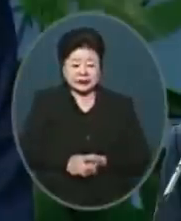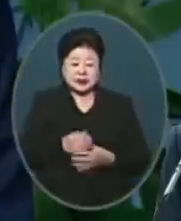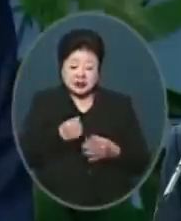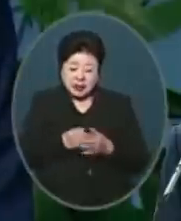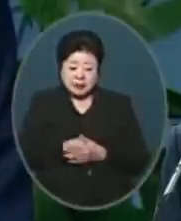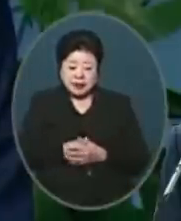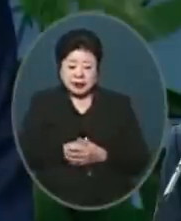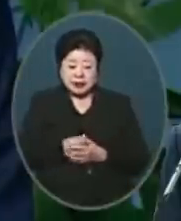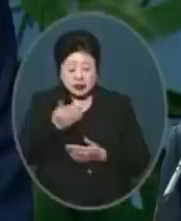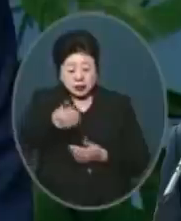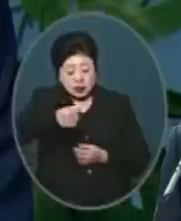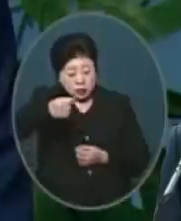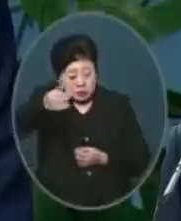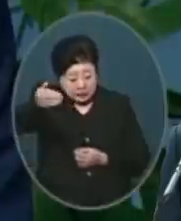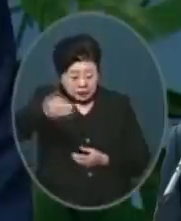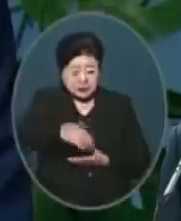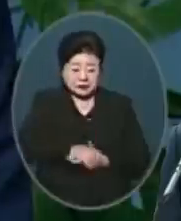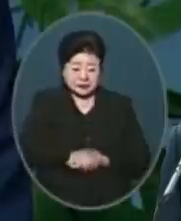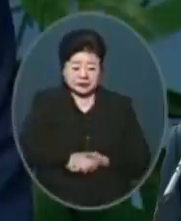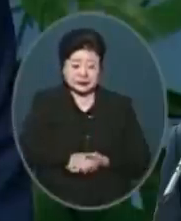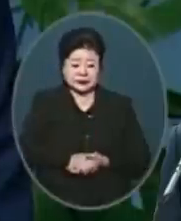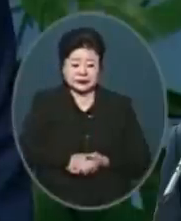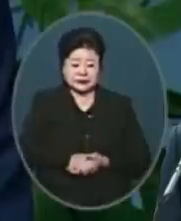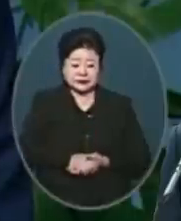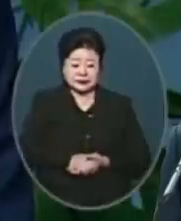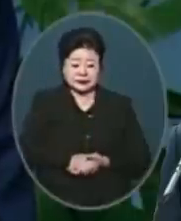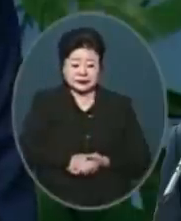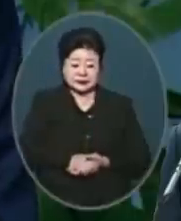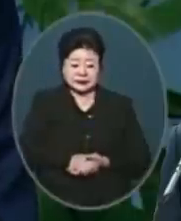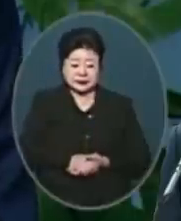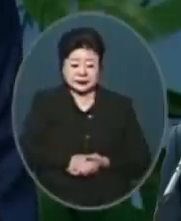그러면 그것이 여러분의 것이 되는 것입니다.